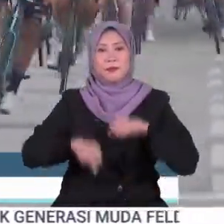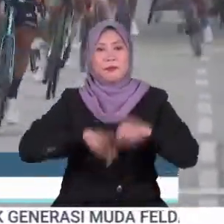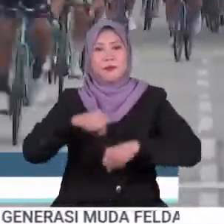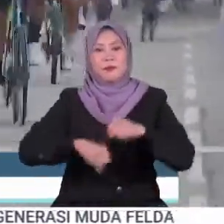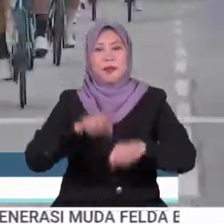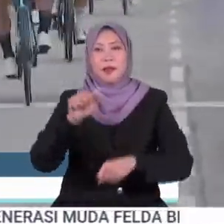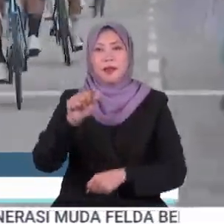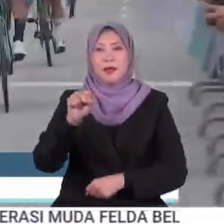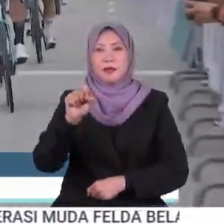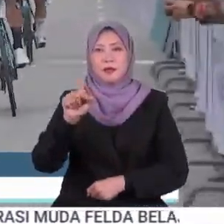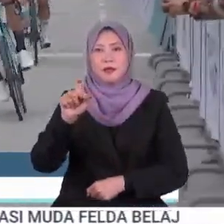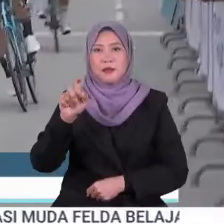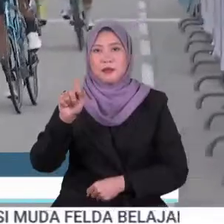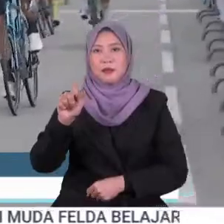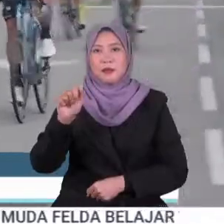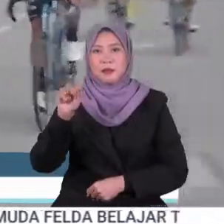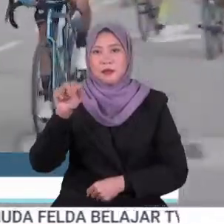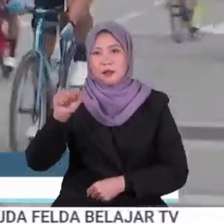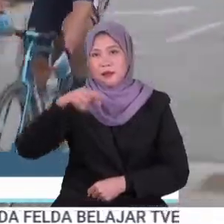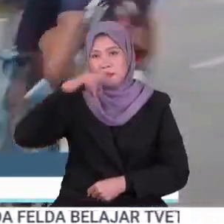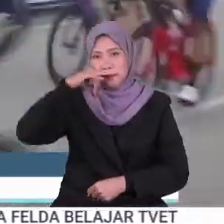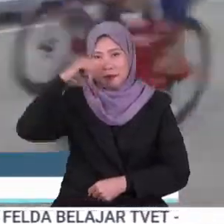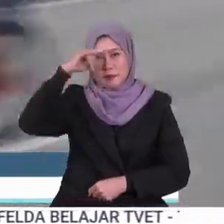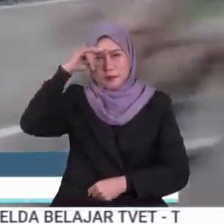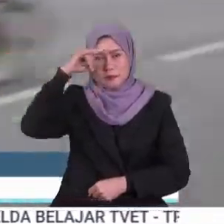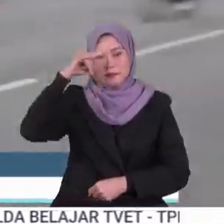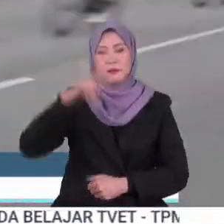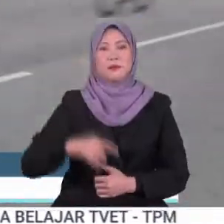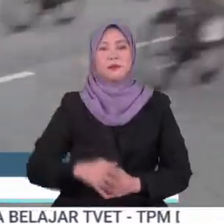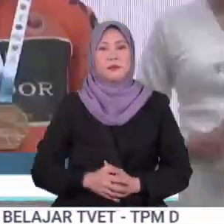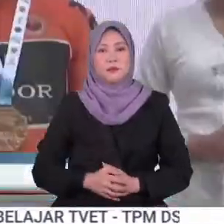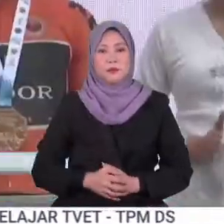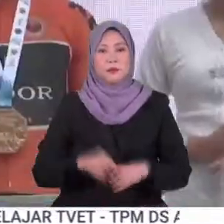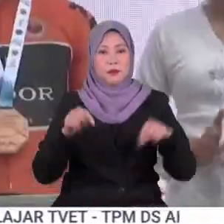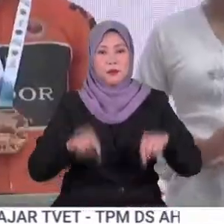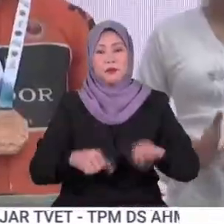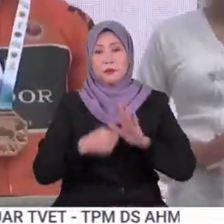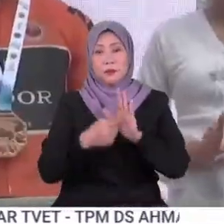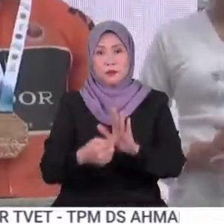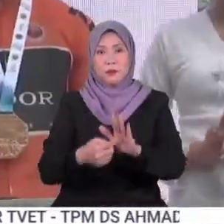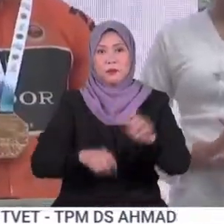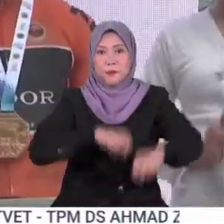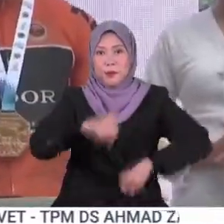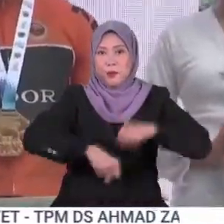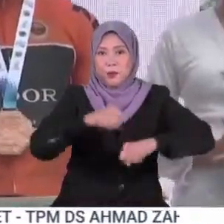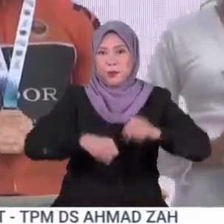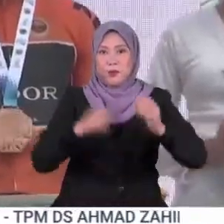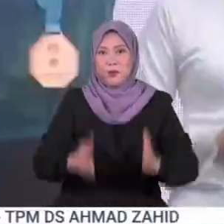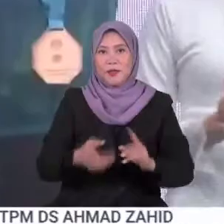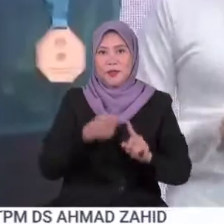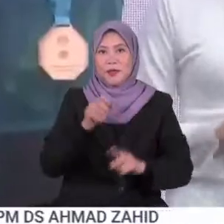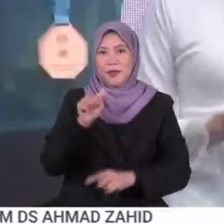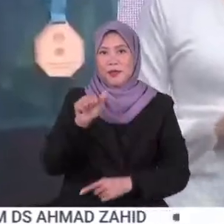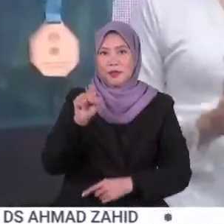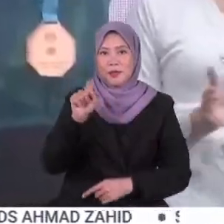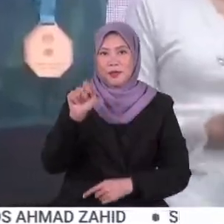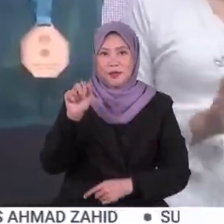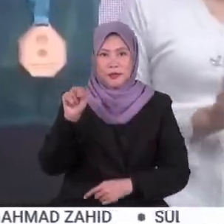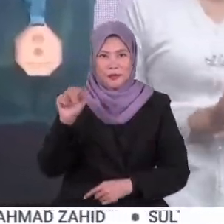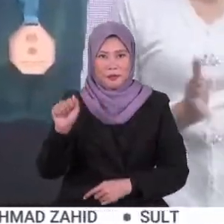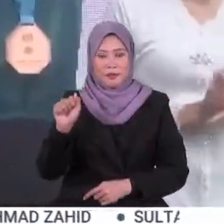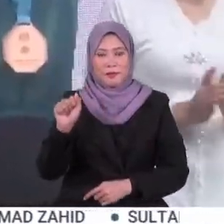pasukan Astana Kazakhstan Team, Vadim Pronsky. Hari ini turut menyaksikan pelumba daripada pasukan Astana, Gleb